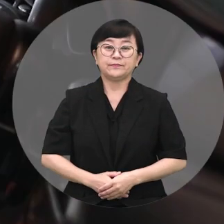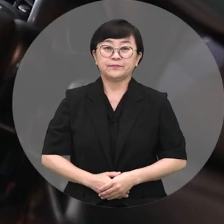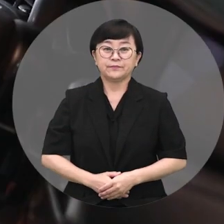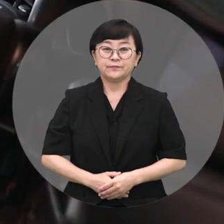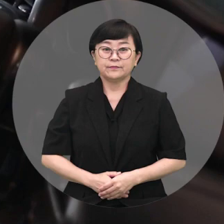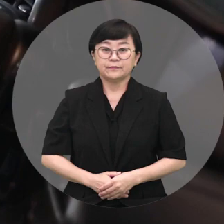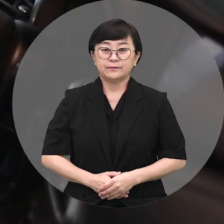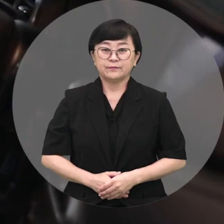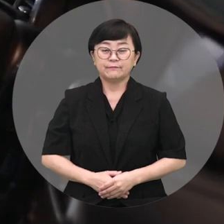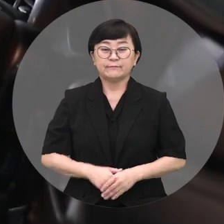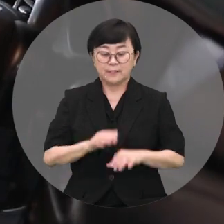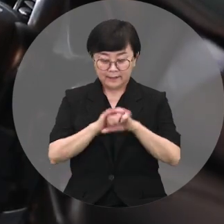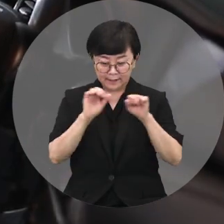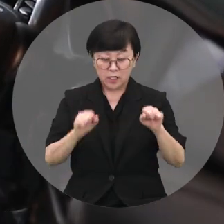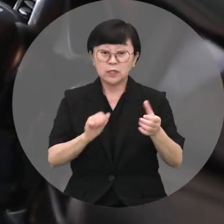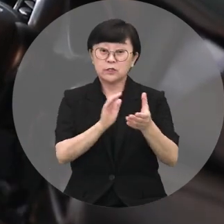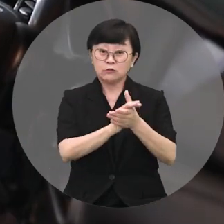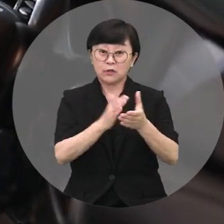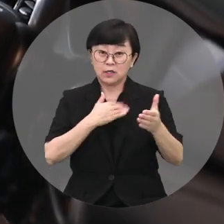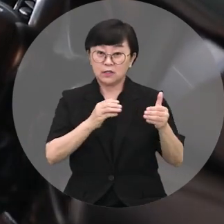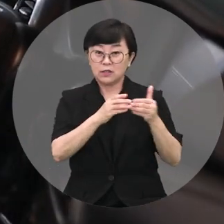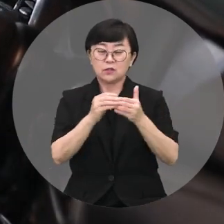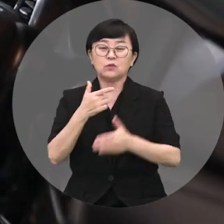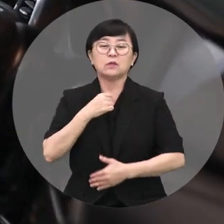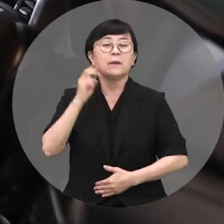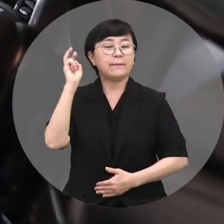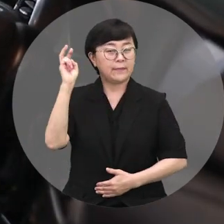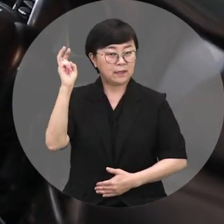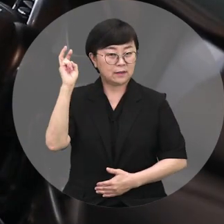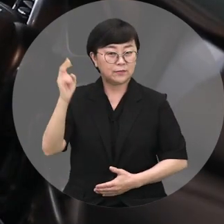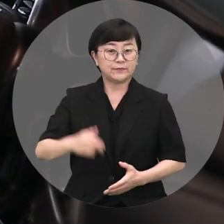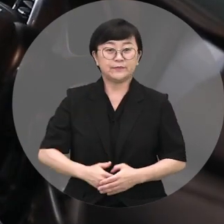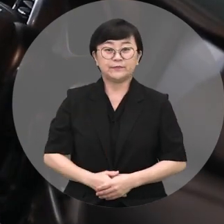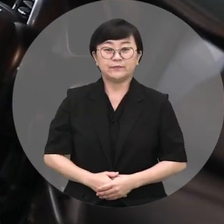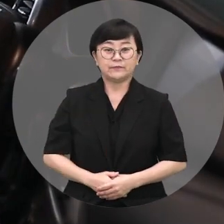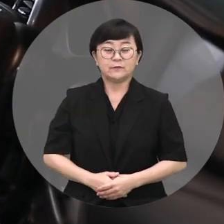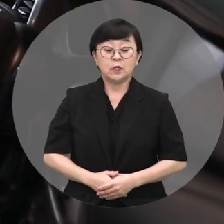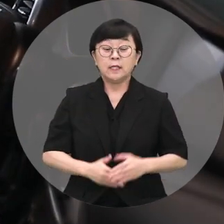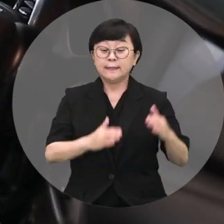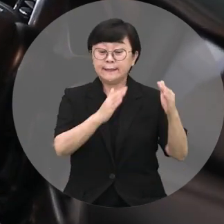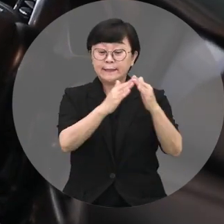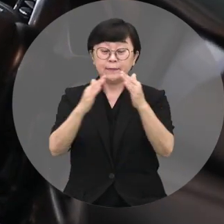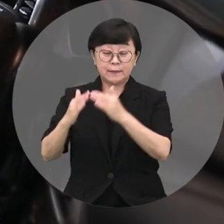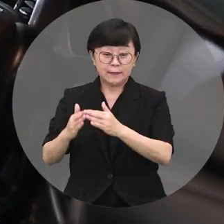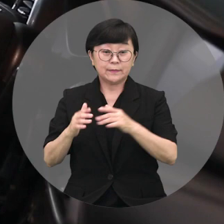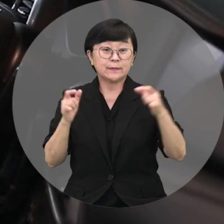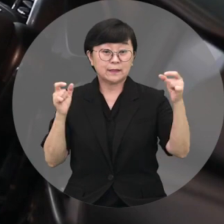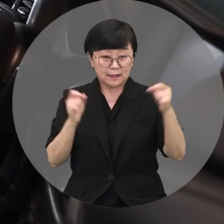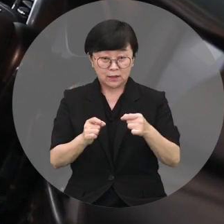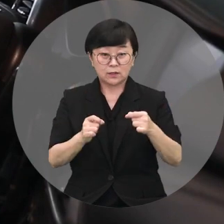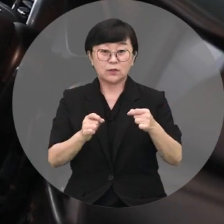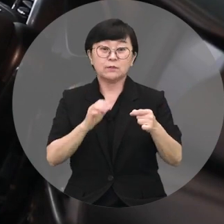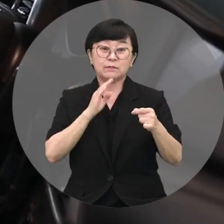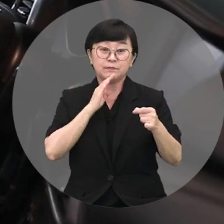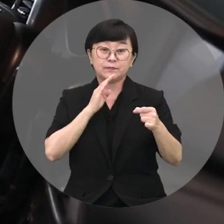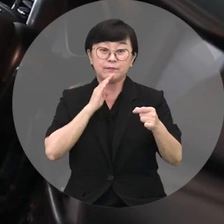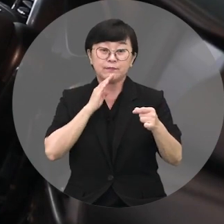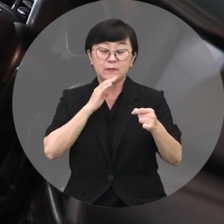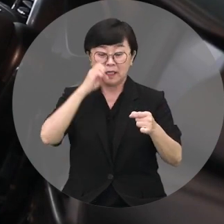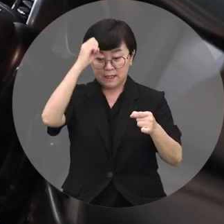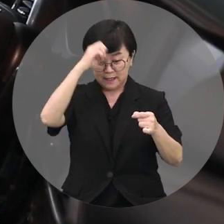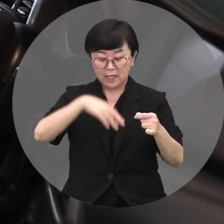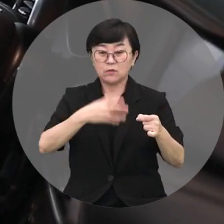상황이었는데요. 친구도 제가 데려다 주길 바라는 눈치였고 우리 집에서 친구 집까지 거리가 가깝기 때문에